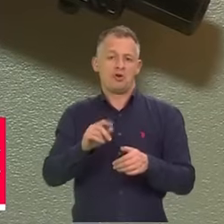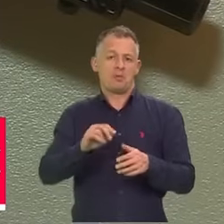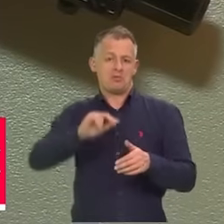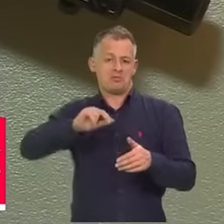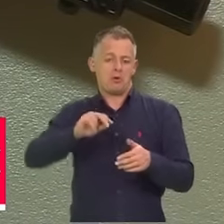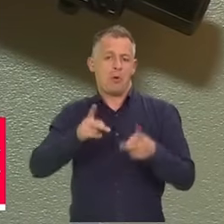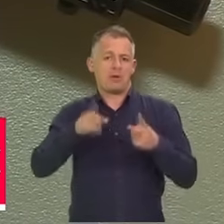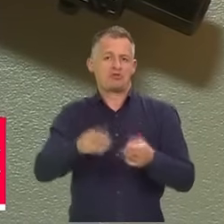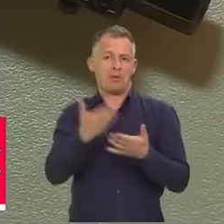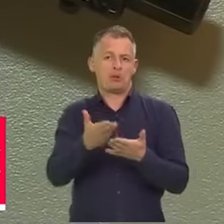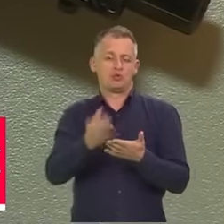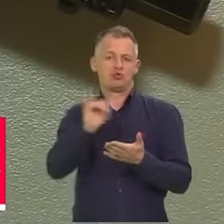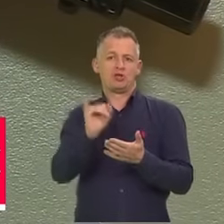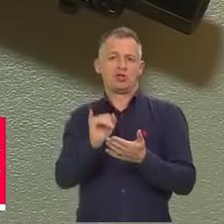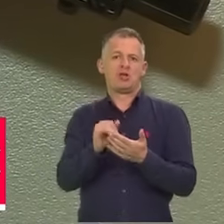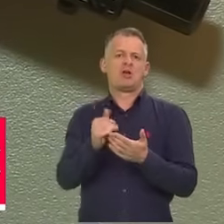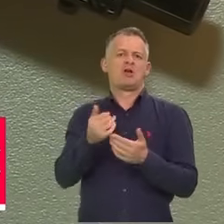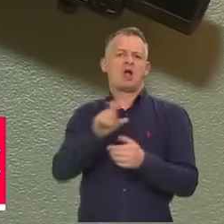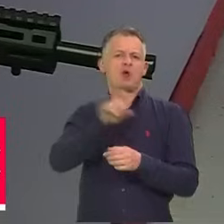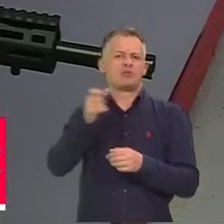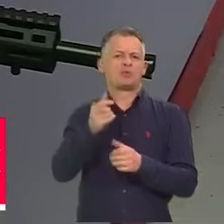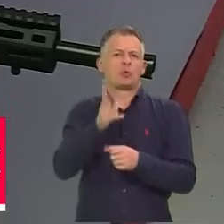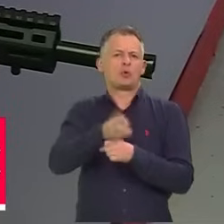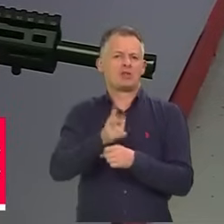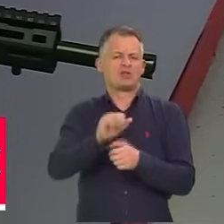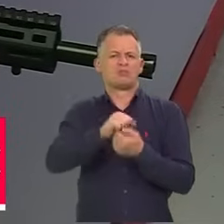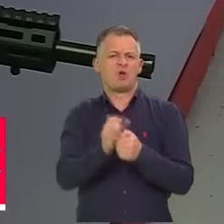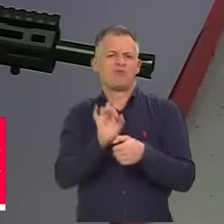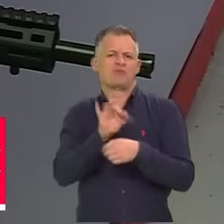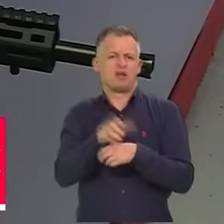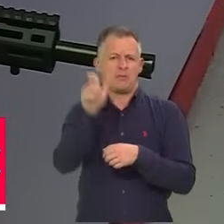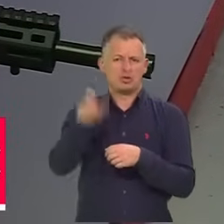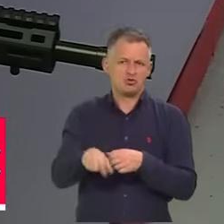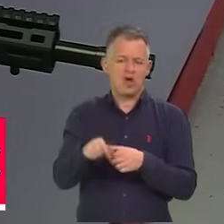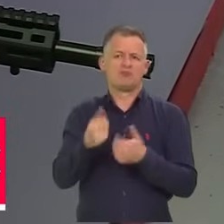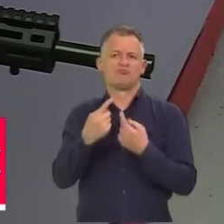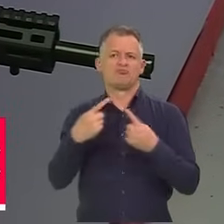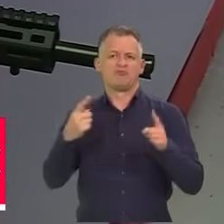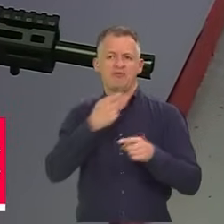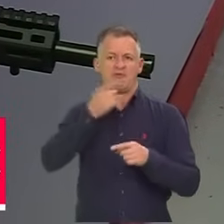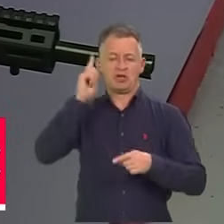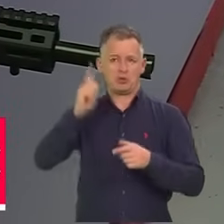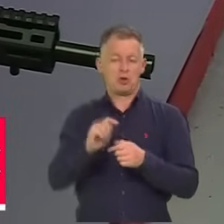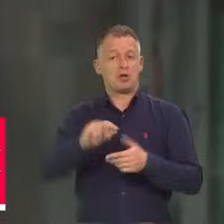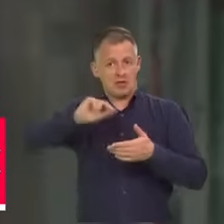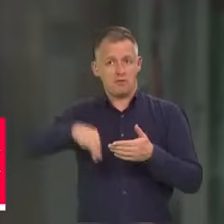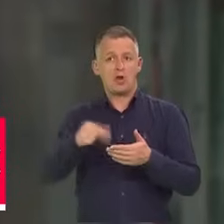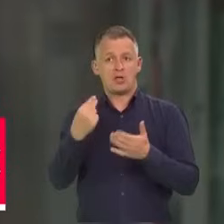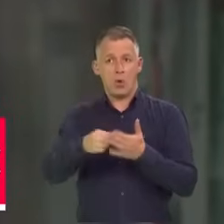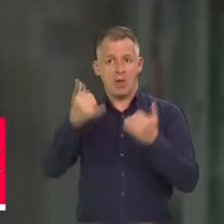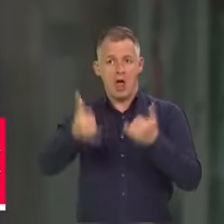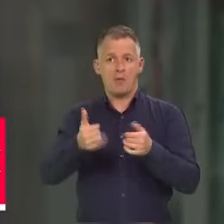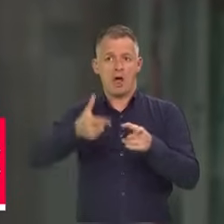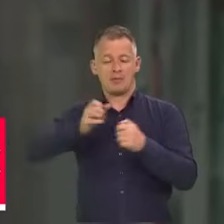pentru proxenetism, șantaj sau trafic de persoane. La fel se întâmplă și cu cei care au